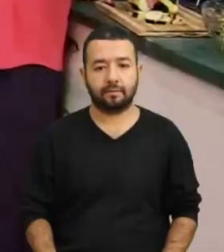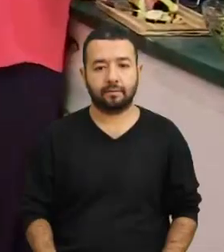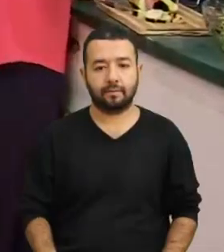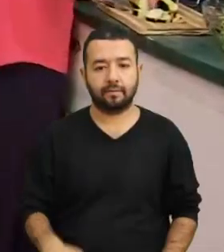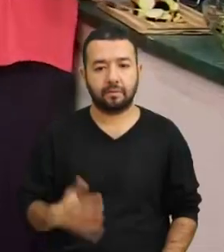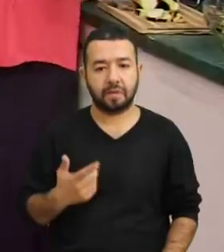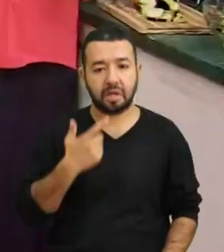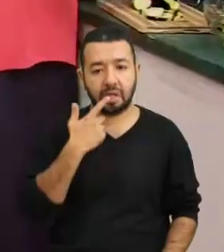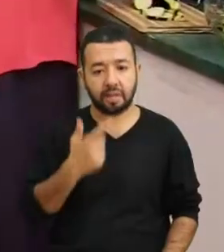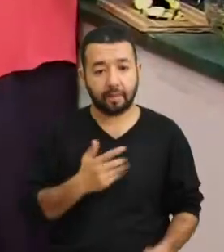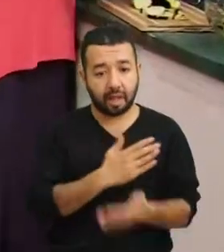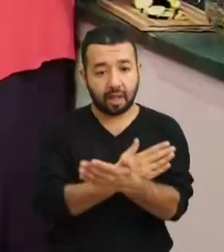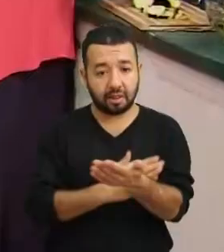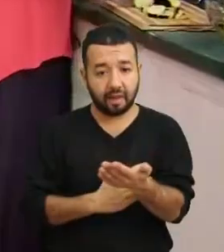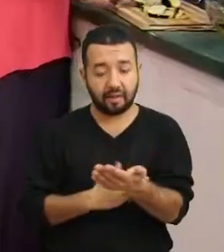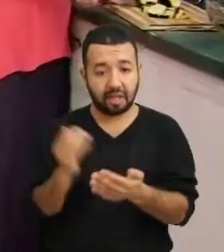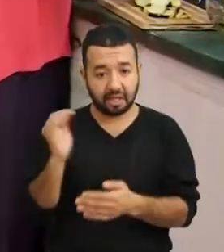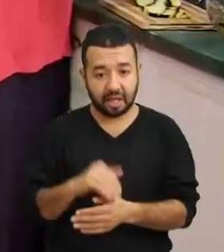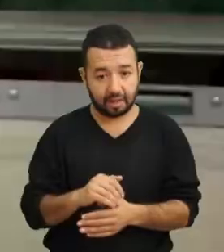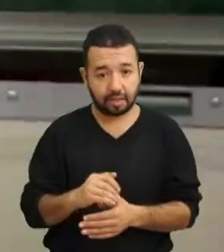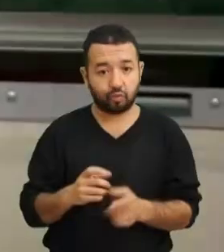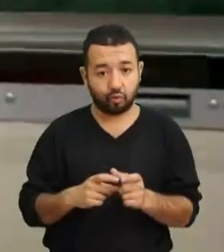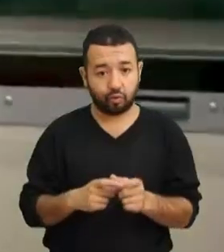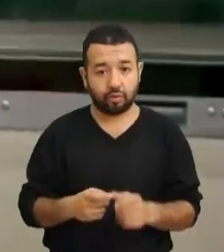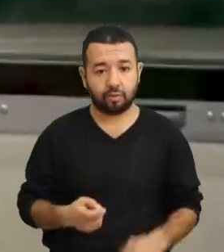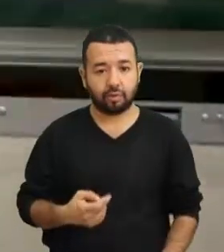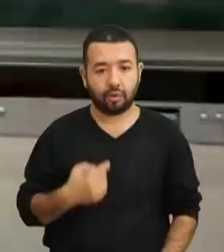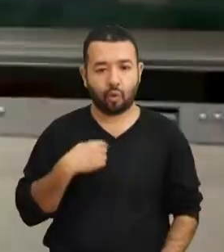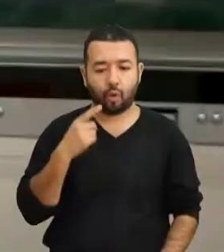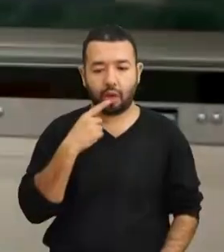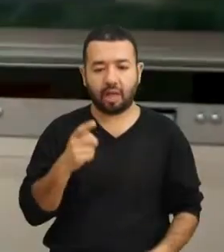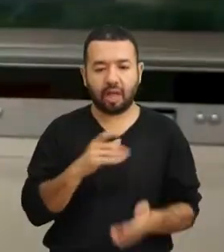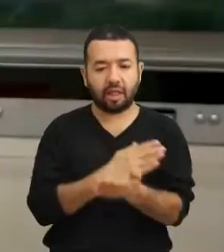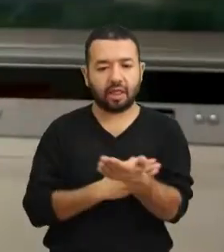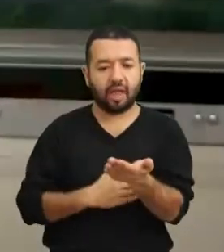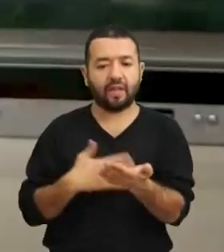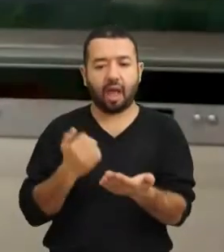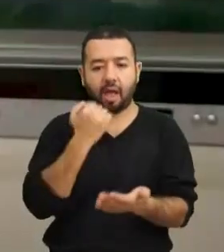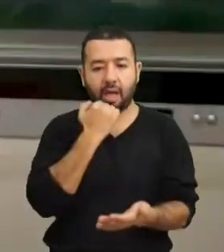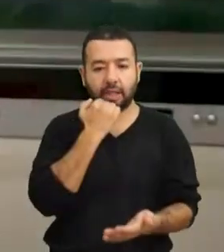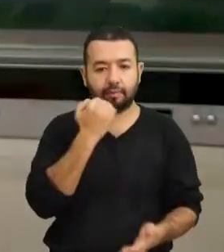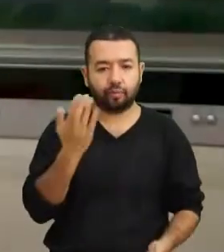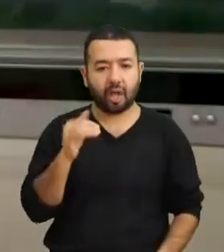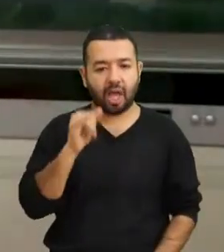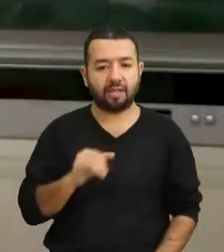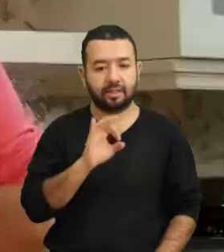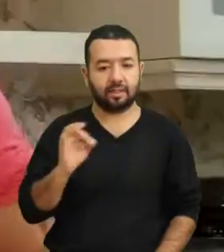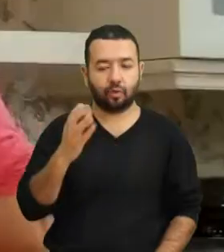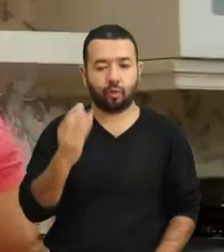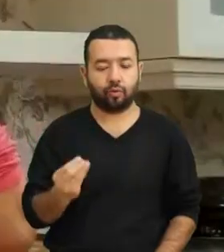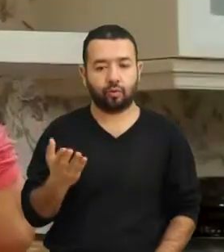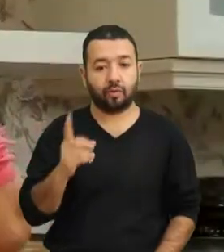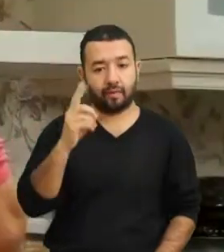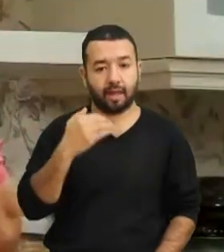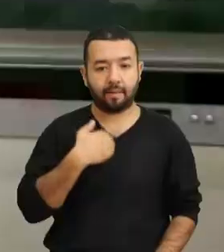Ya demek davetiyeleri geldi ha Şükrü? Ona davetiye deme, büyük ayıp olur, haksızlık olur ya.